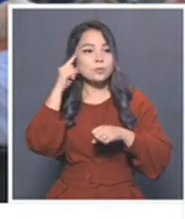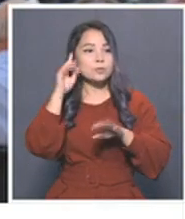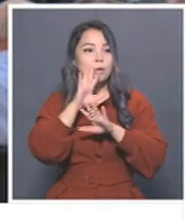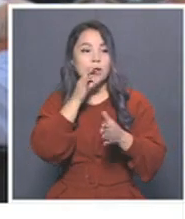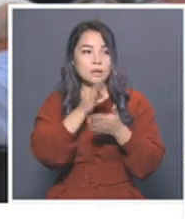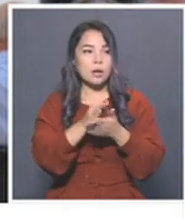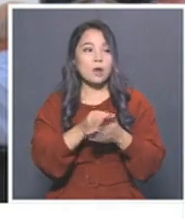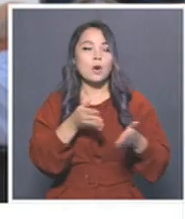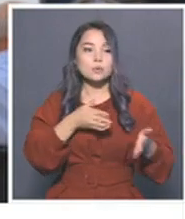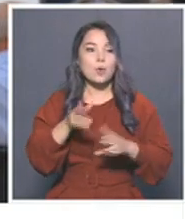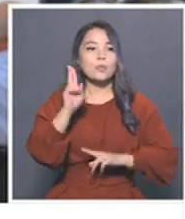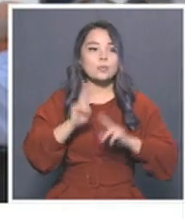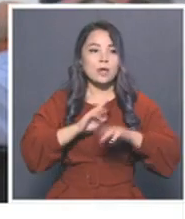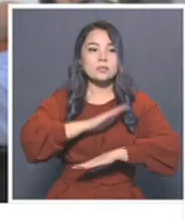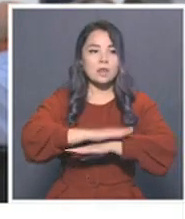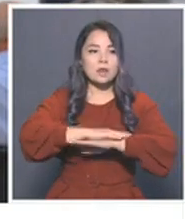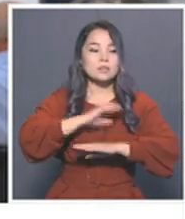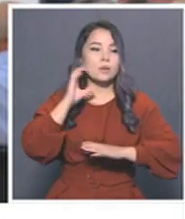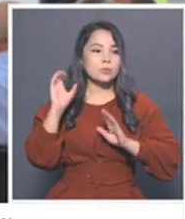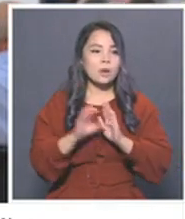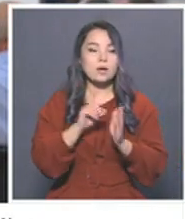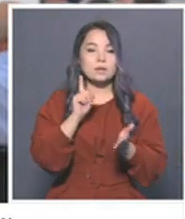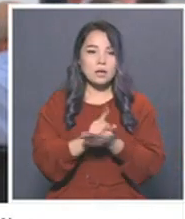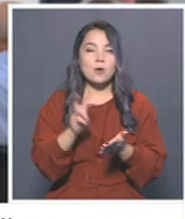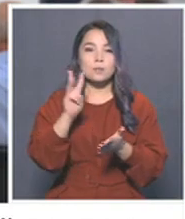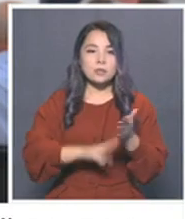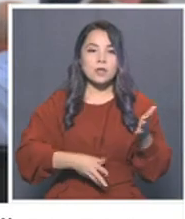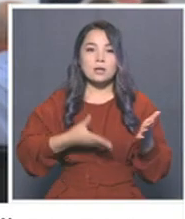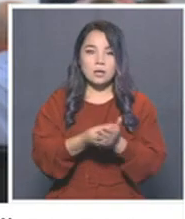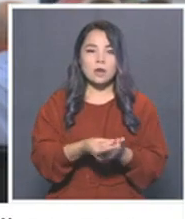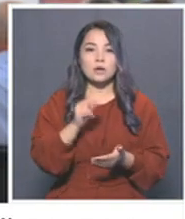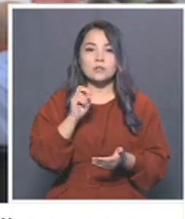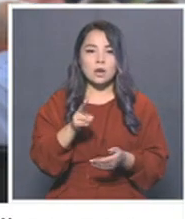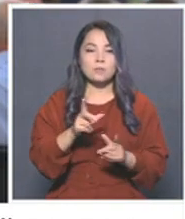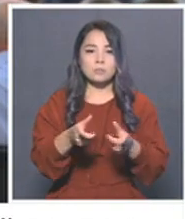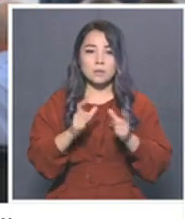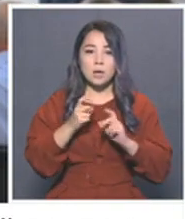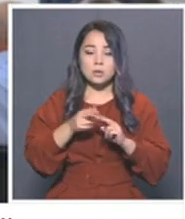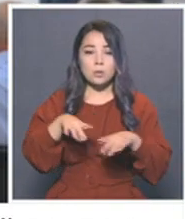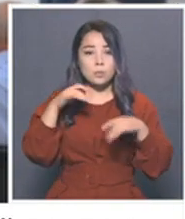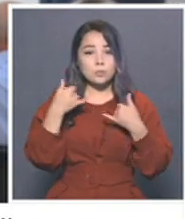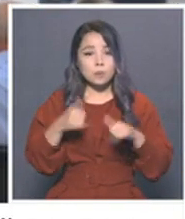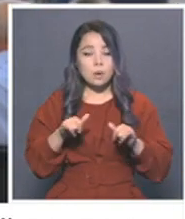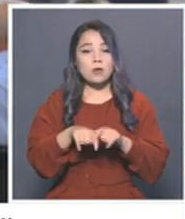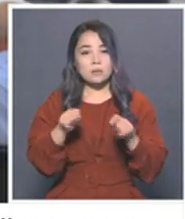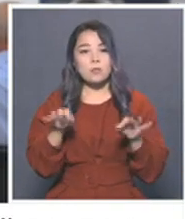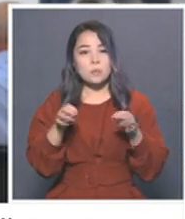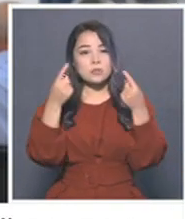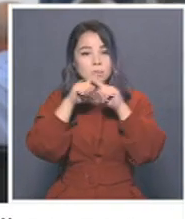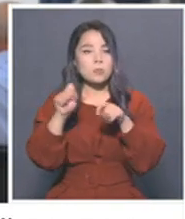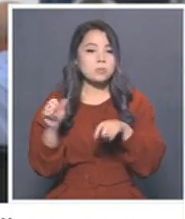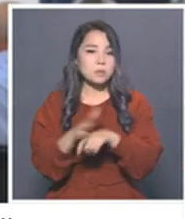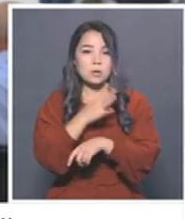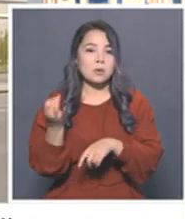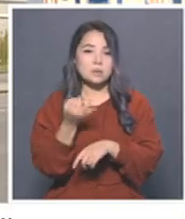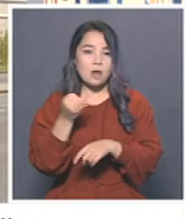ойламадым. Жолда барынша тәртіп бұзбауға тырысып жүрем. Сол себепті айыппұл туралы чек келгенде таң қалдым. Менің ойымша бұл жерде бәрі ашық. Технология жетілген, оны